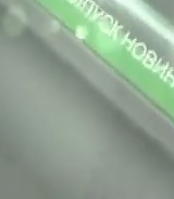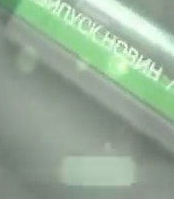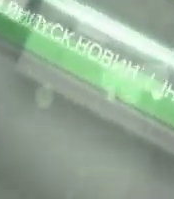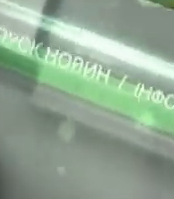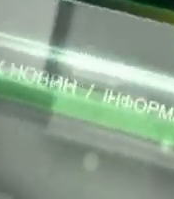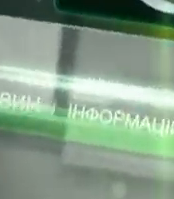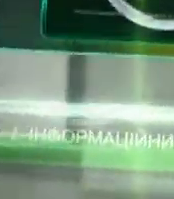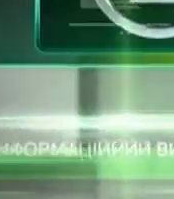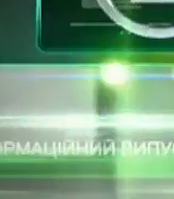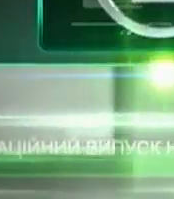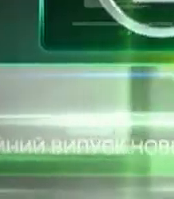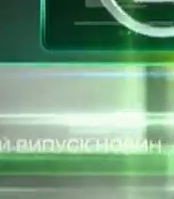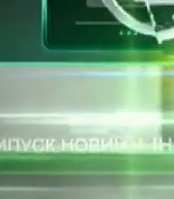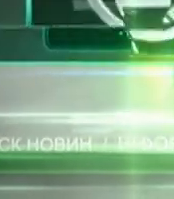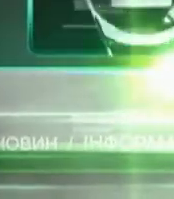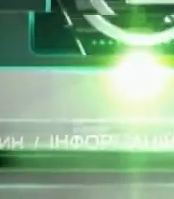Музика